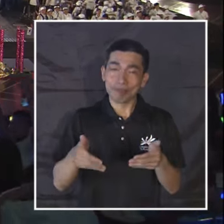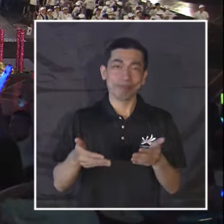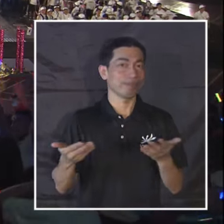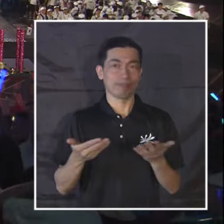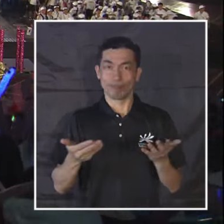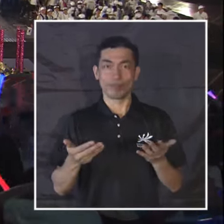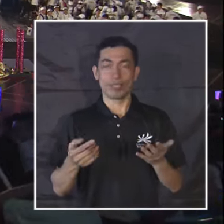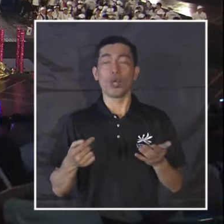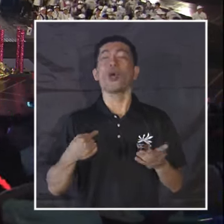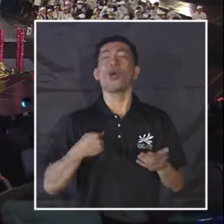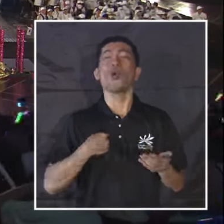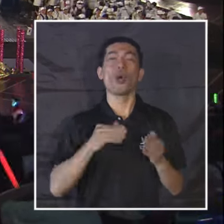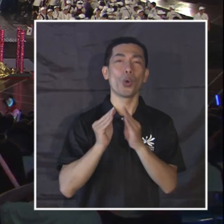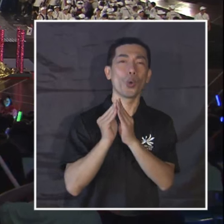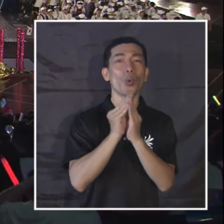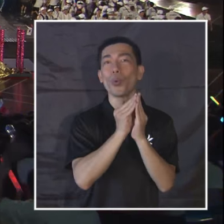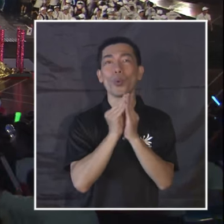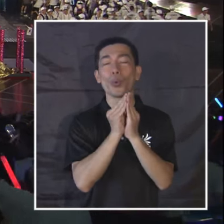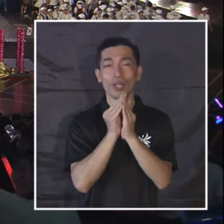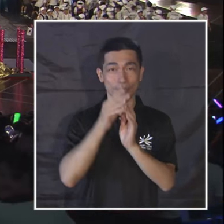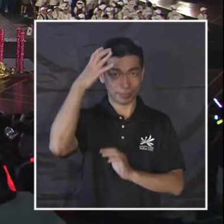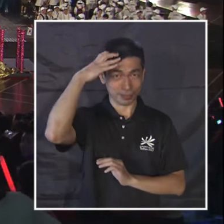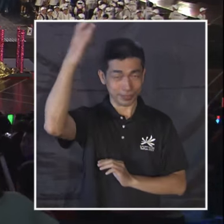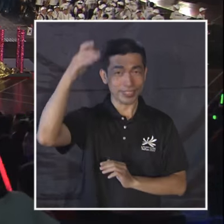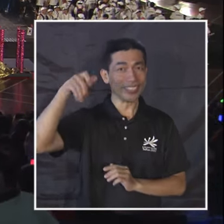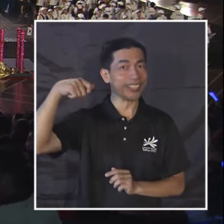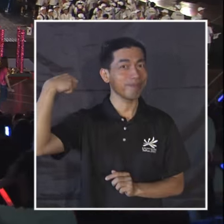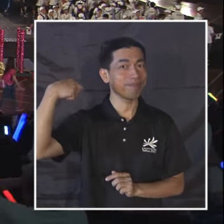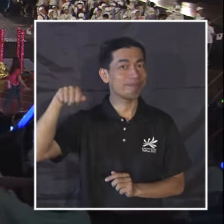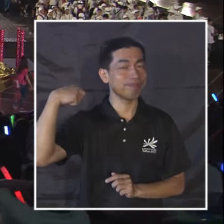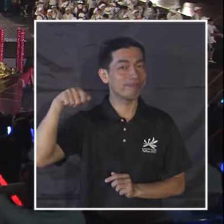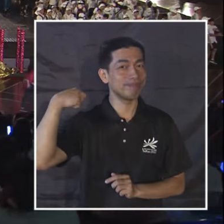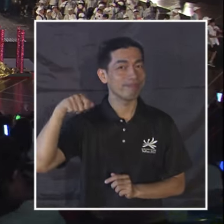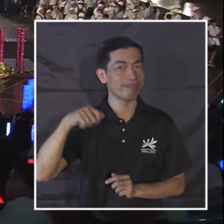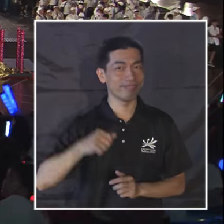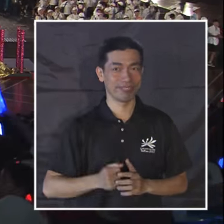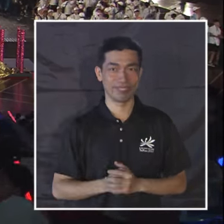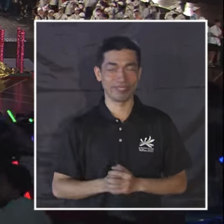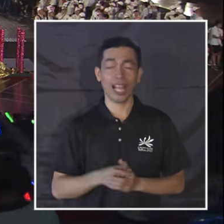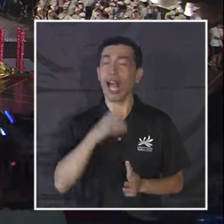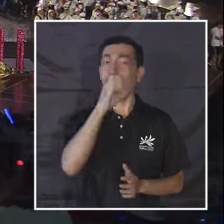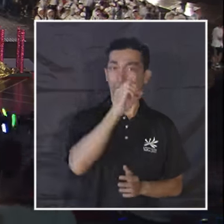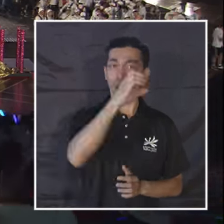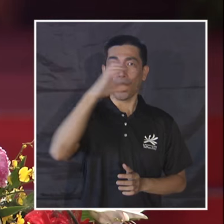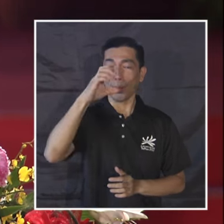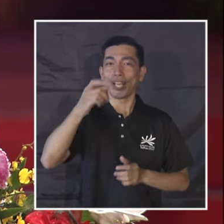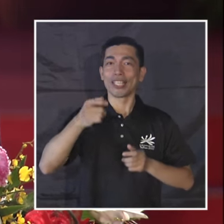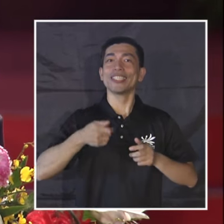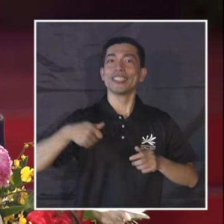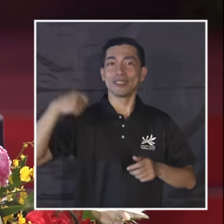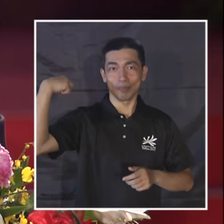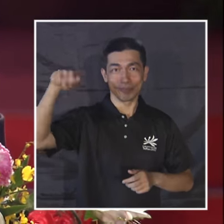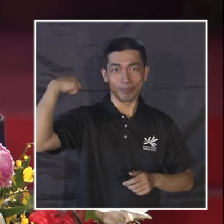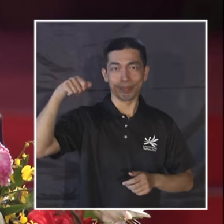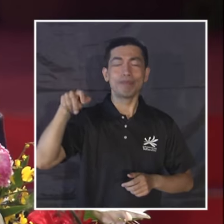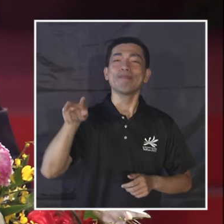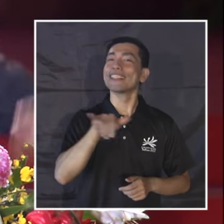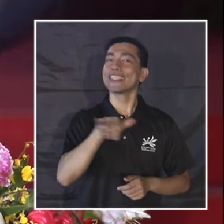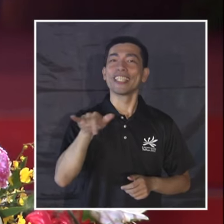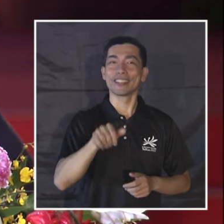们的大家长，也就是这一次的大会主席，同样也是桃园市市长郑文